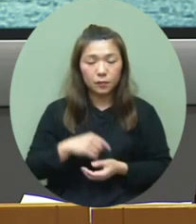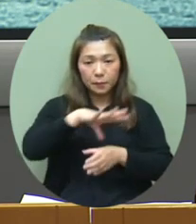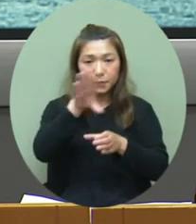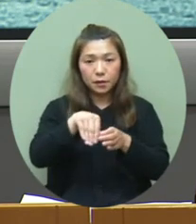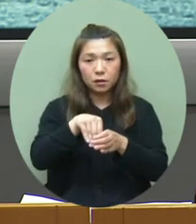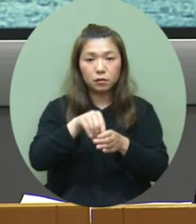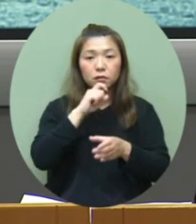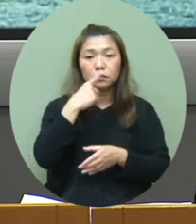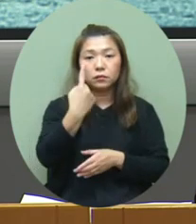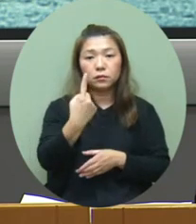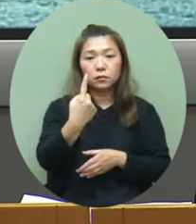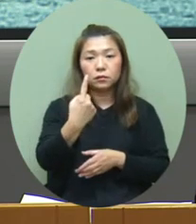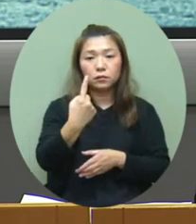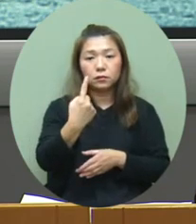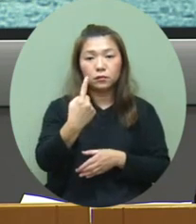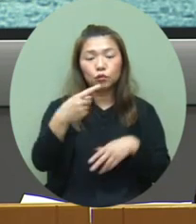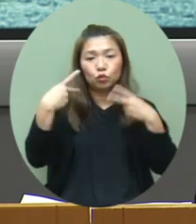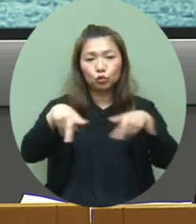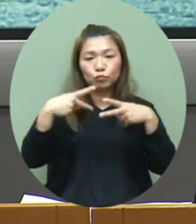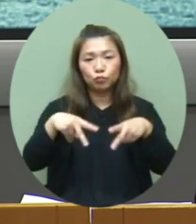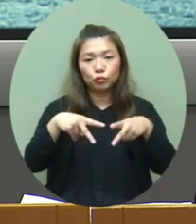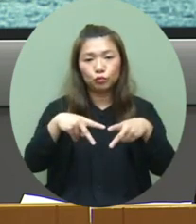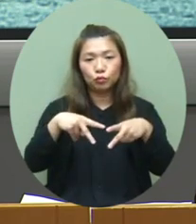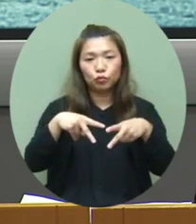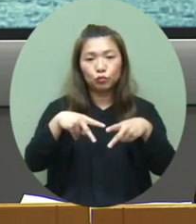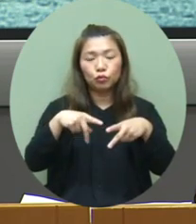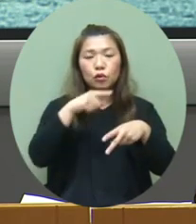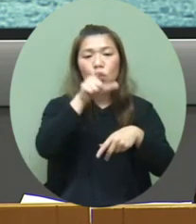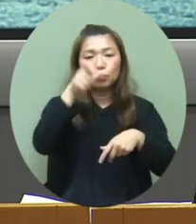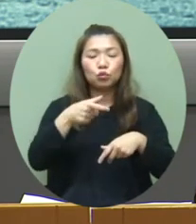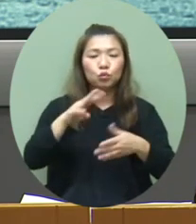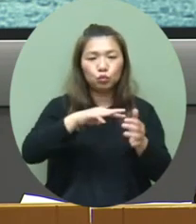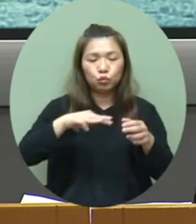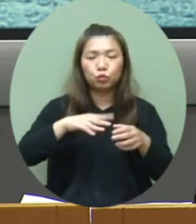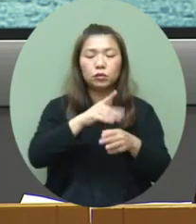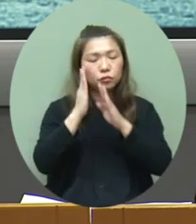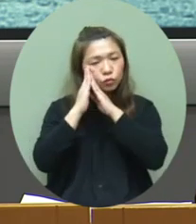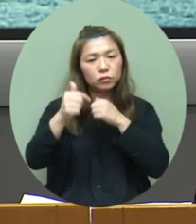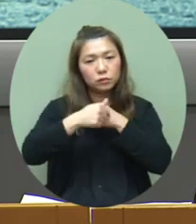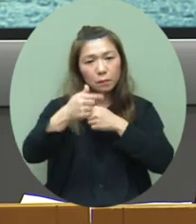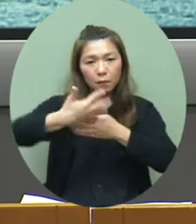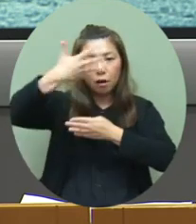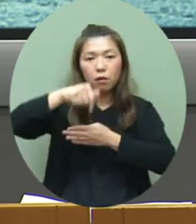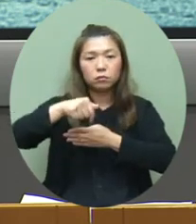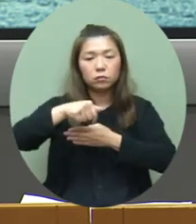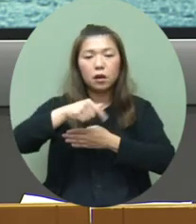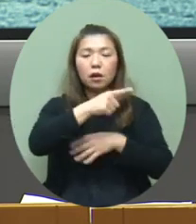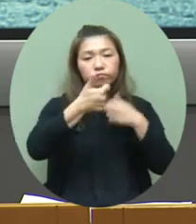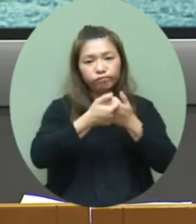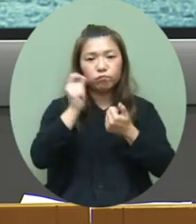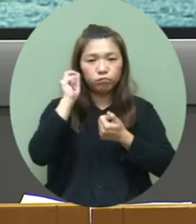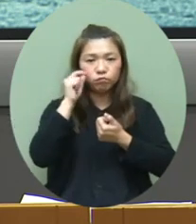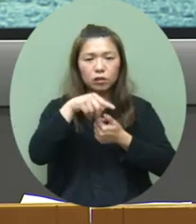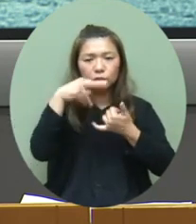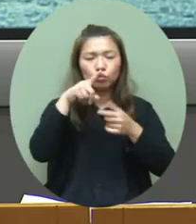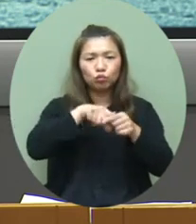括有一位係住喺屯門月湖山莊十座嘅啦。咁佢嘅太太都喺